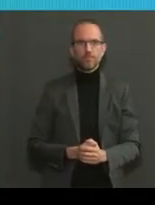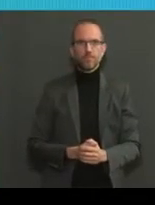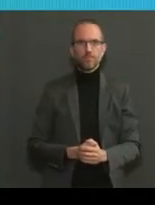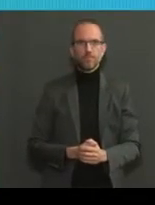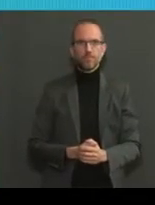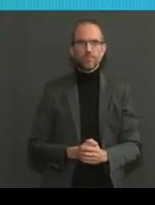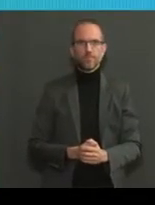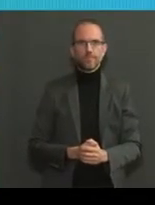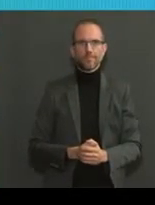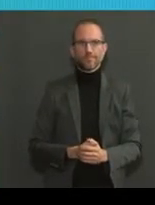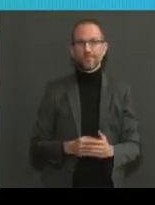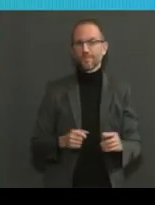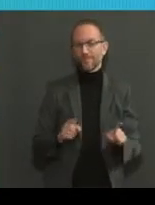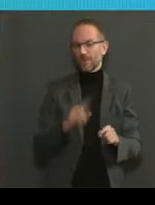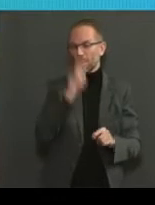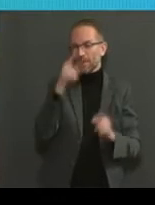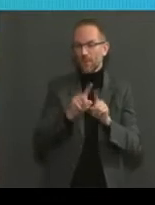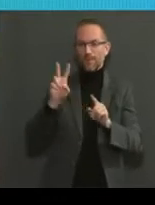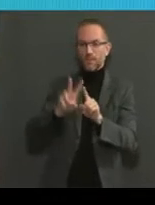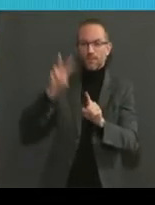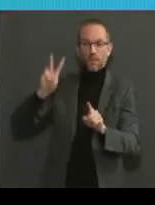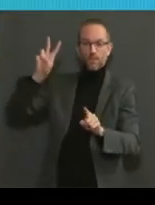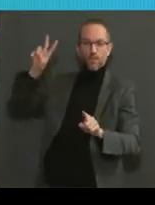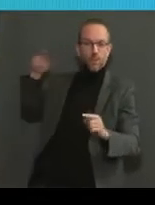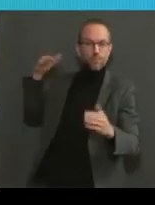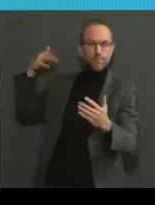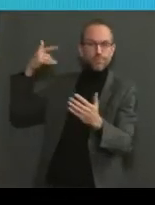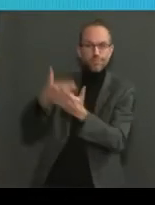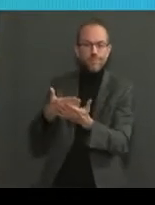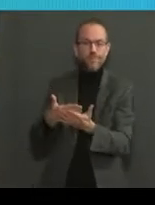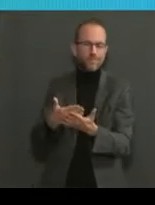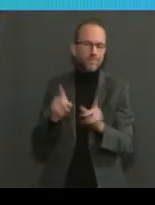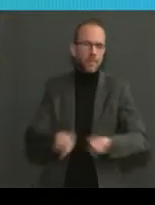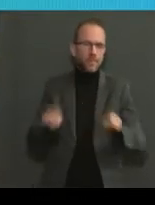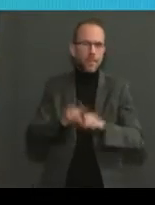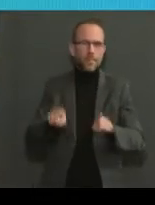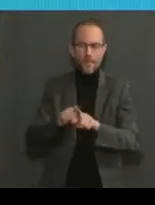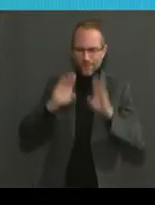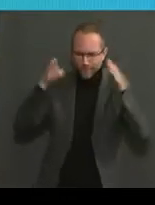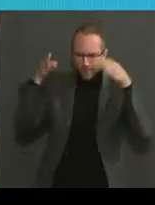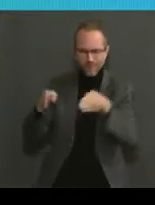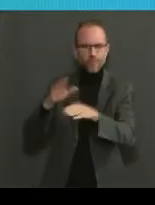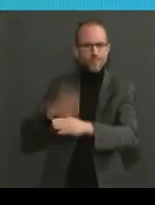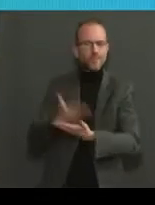Comme chaque vendredi, nous faisons aussi le point sur la situation dans les maisons de repos.